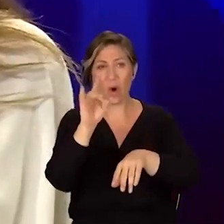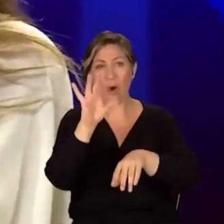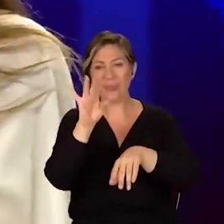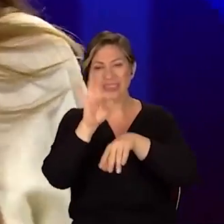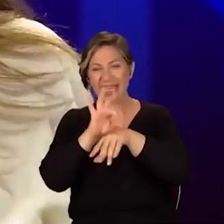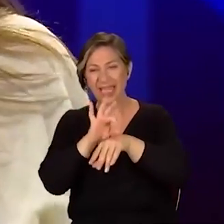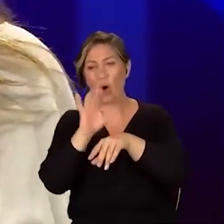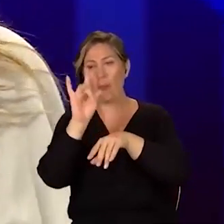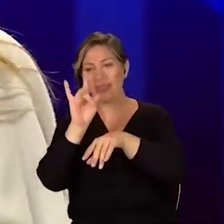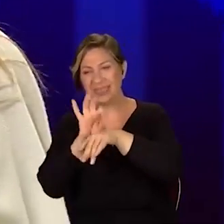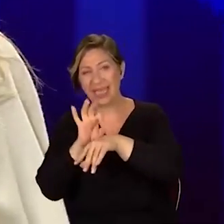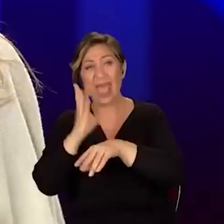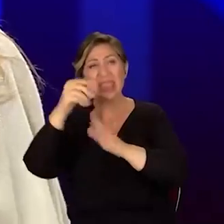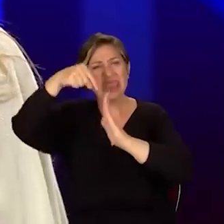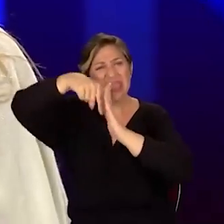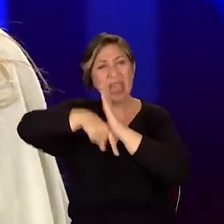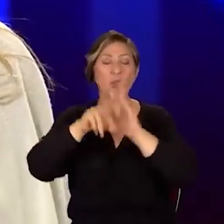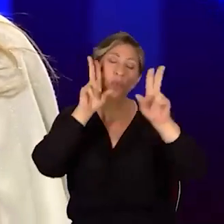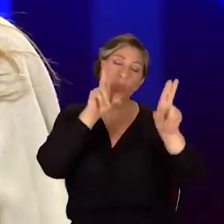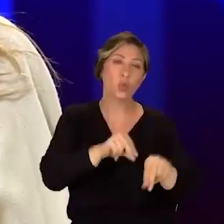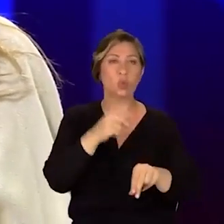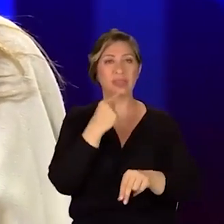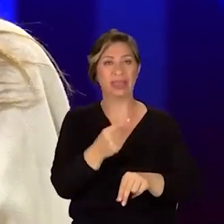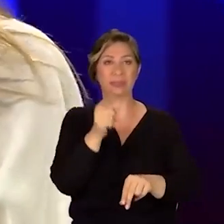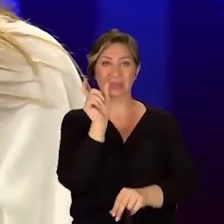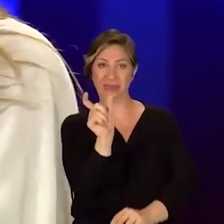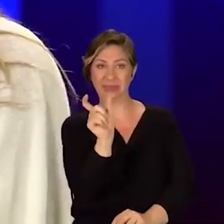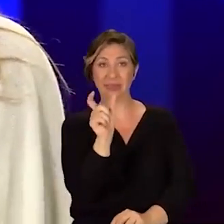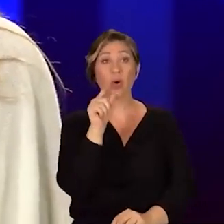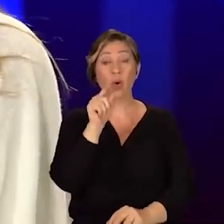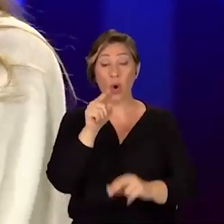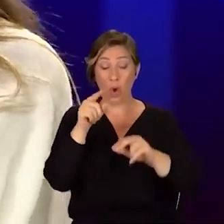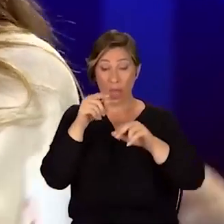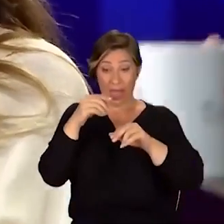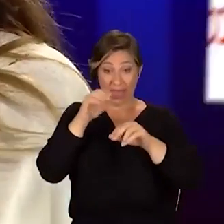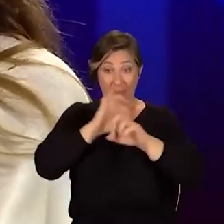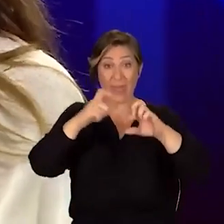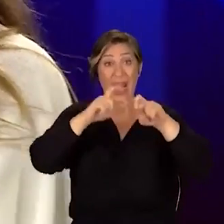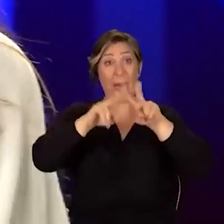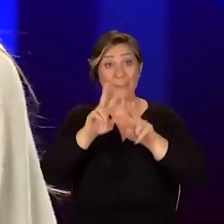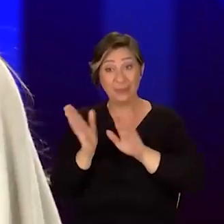dakika süren aslında en derin uyku dediğimiz zaman. İşte o REM'e geçirdiğimiz zaman biz sizi